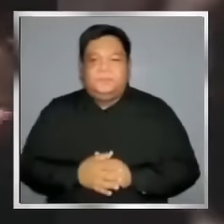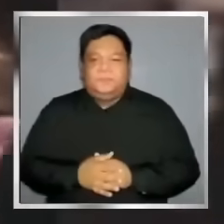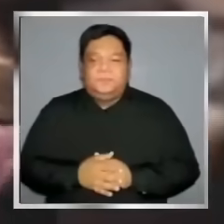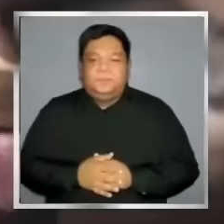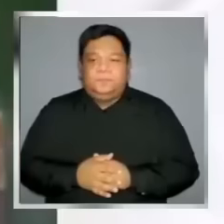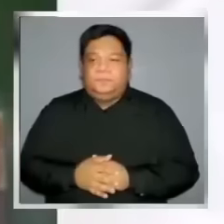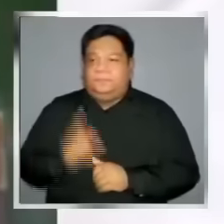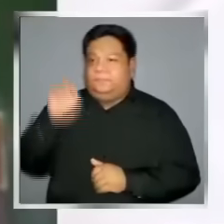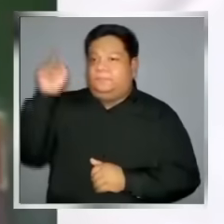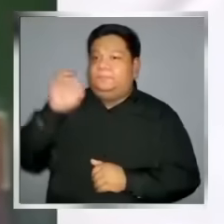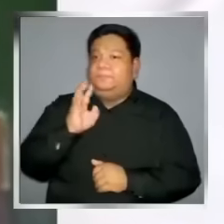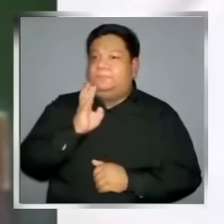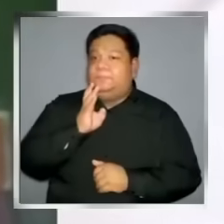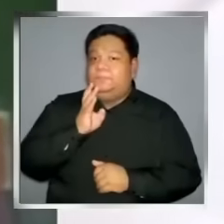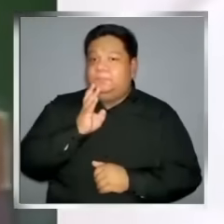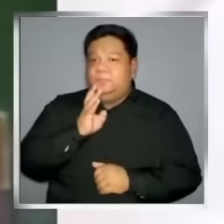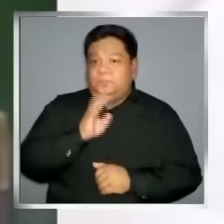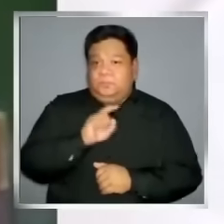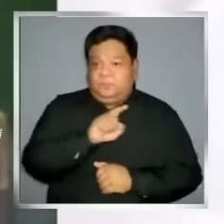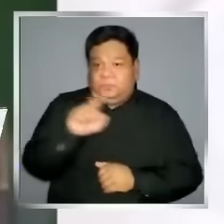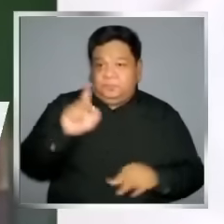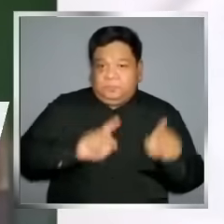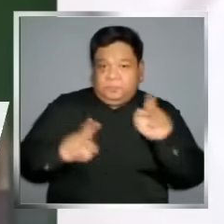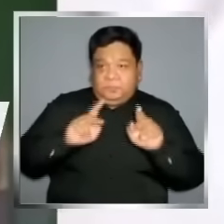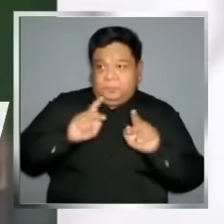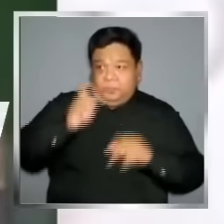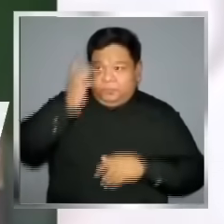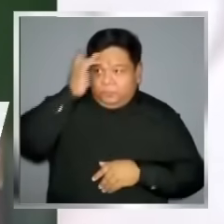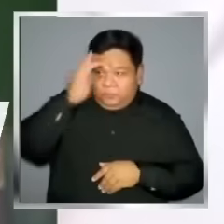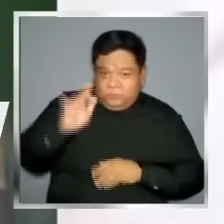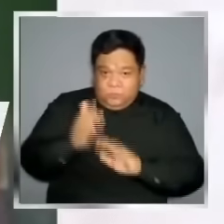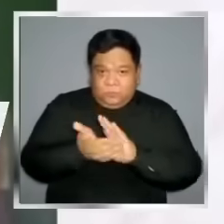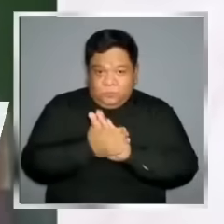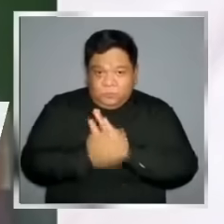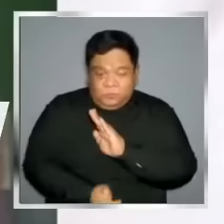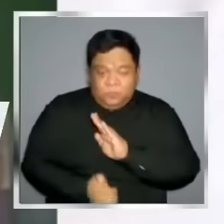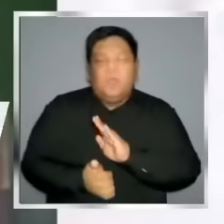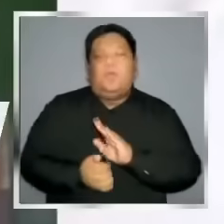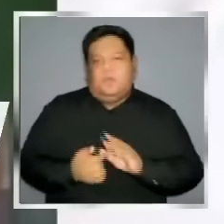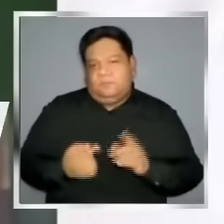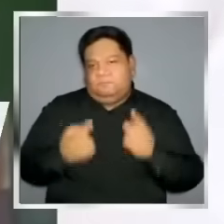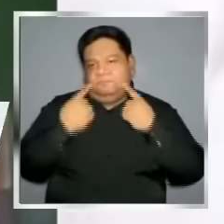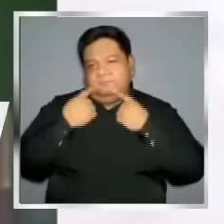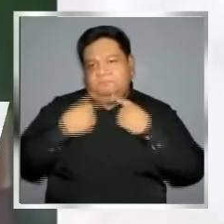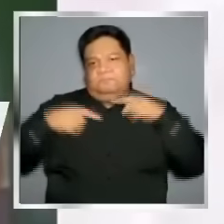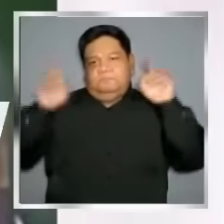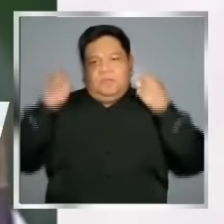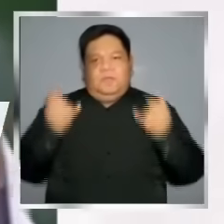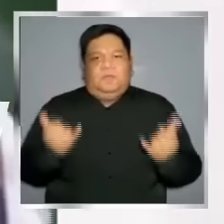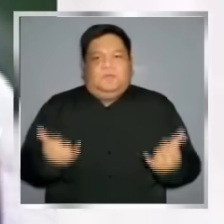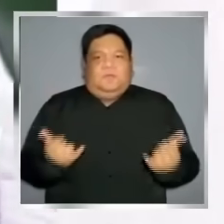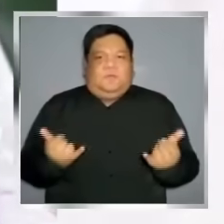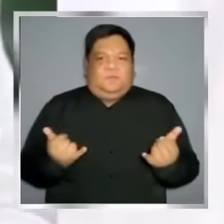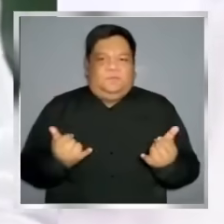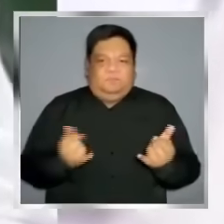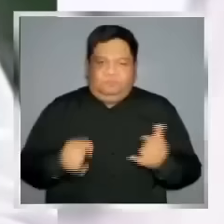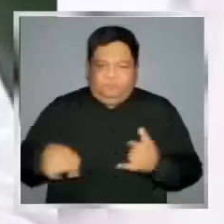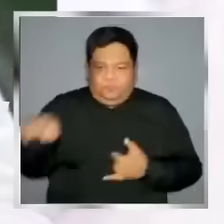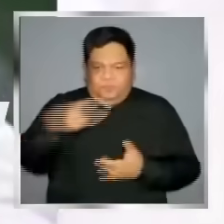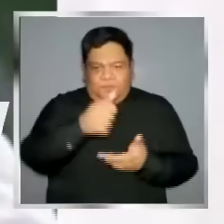tao ay nararating natin kung saan tayo nahandoon ngayon. Walang ibang dahilan